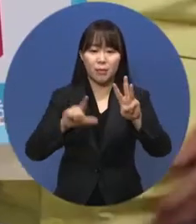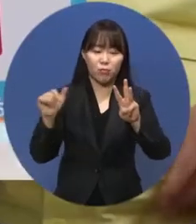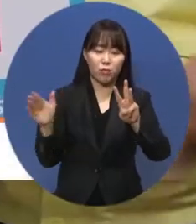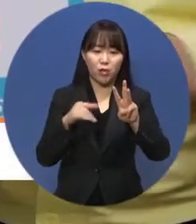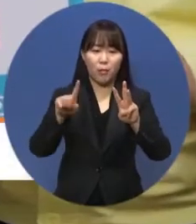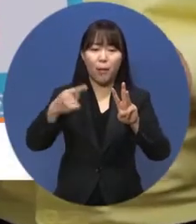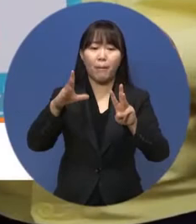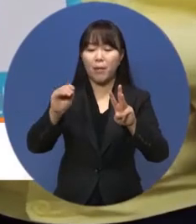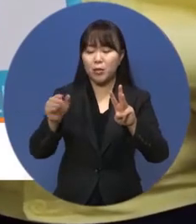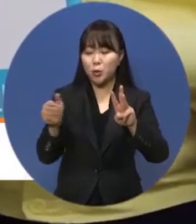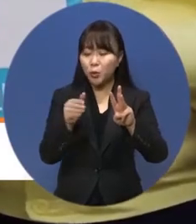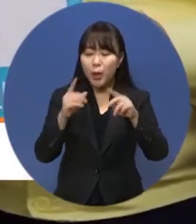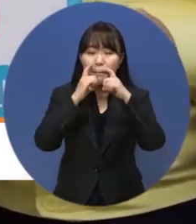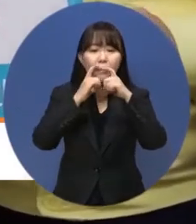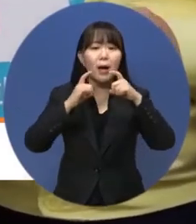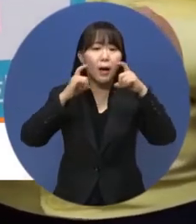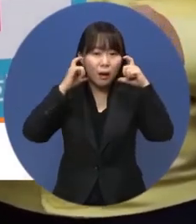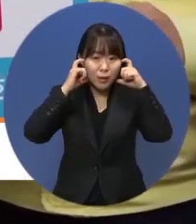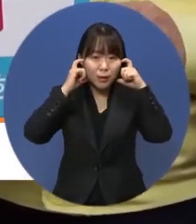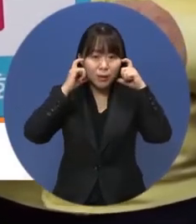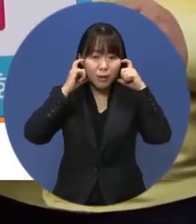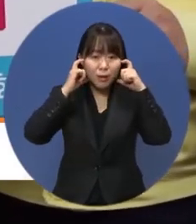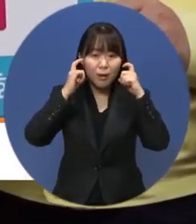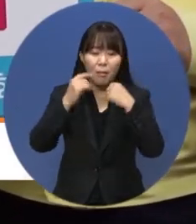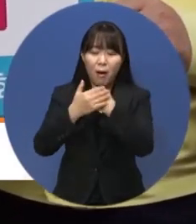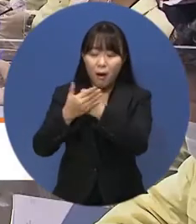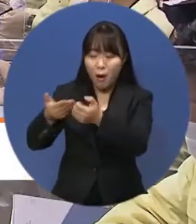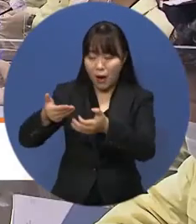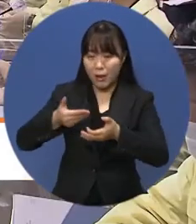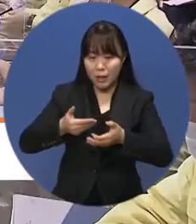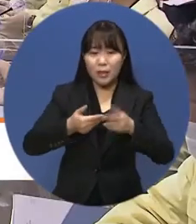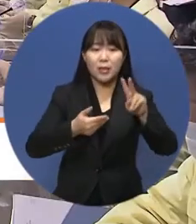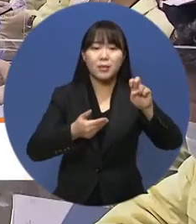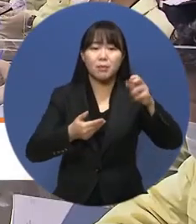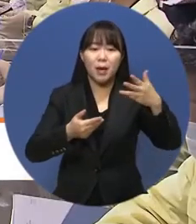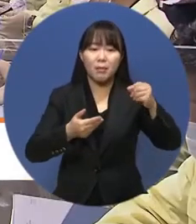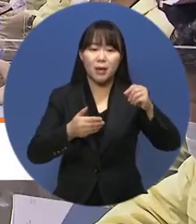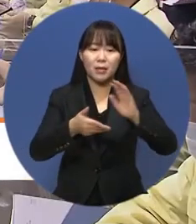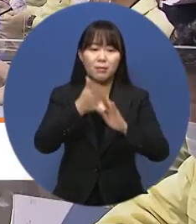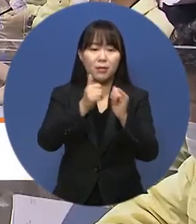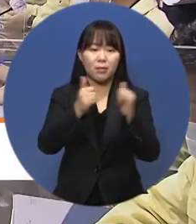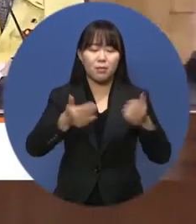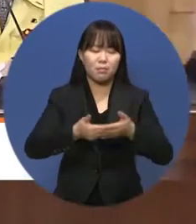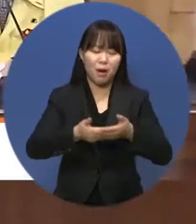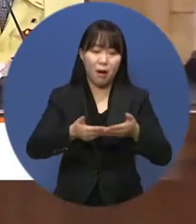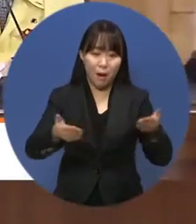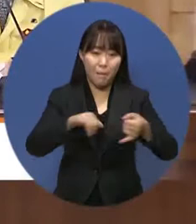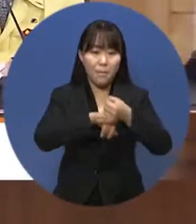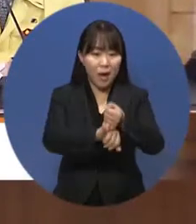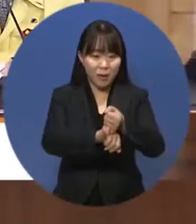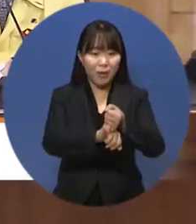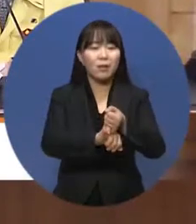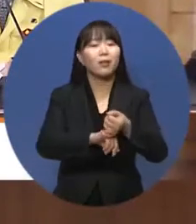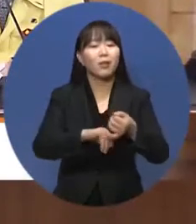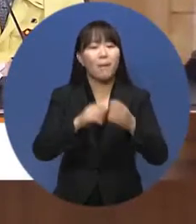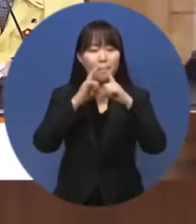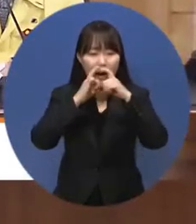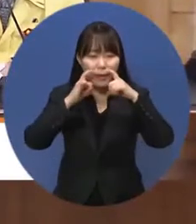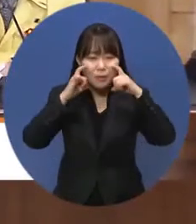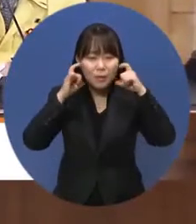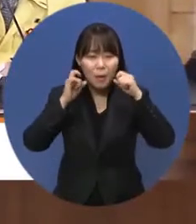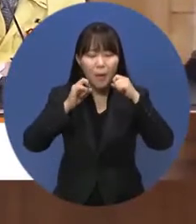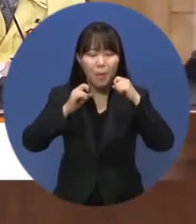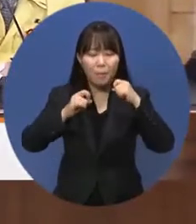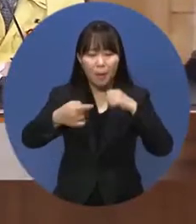23일부터 100만 장의 마스크를 기부받아 28만 시민에게 나눠주기로 하고 마스크